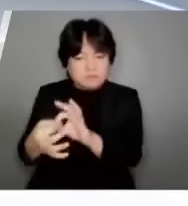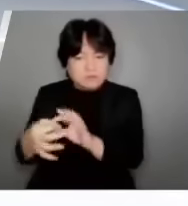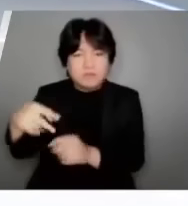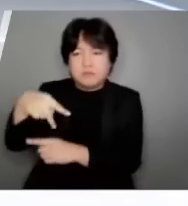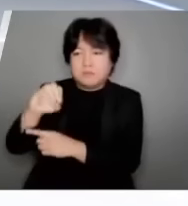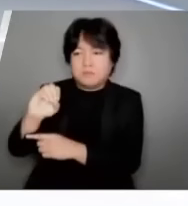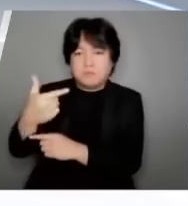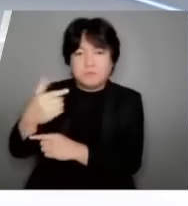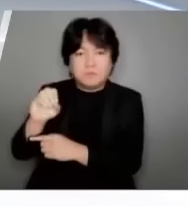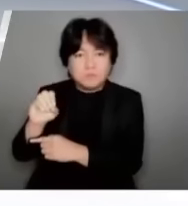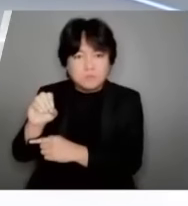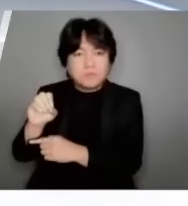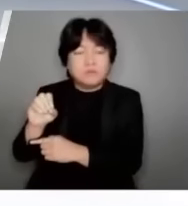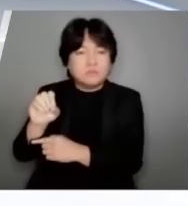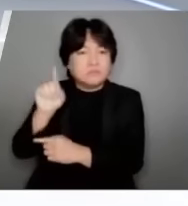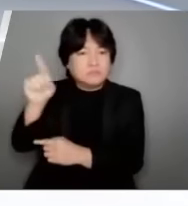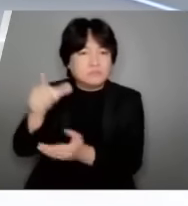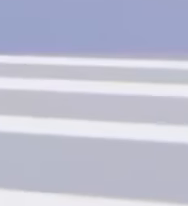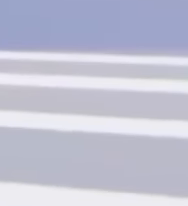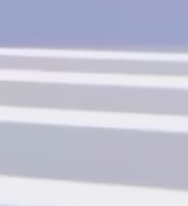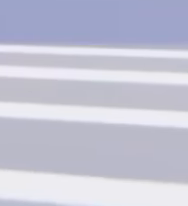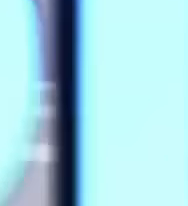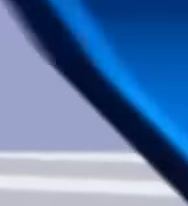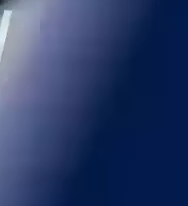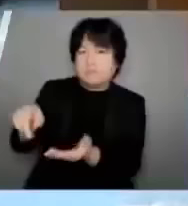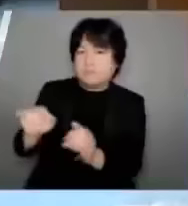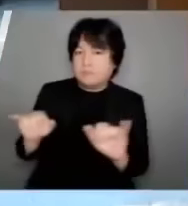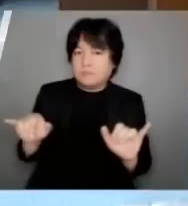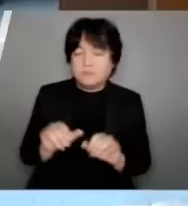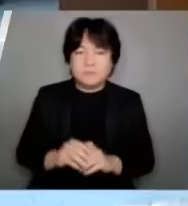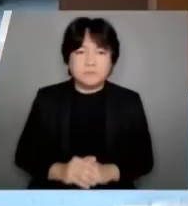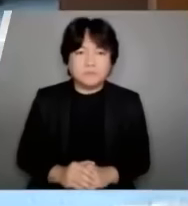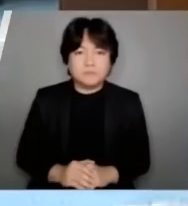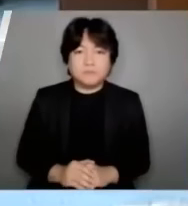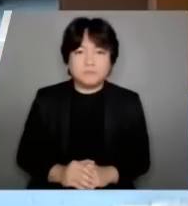Pampanga. Saksi, si John Consulta.